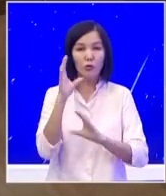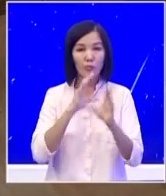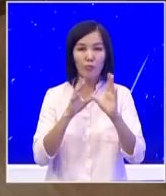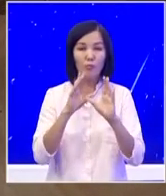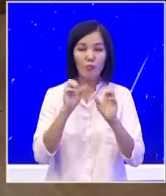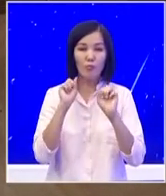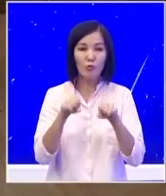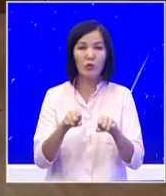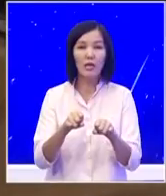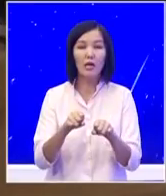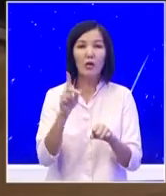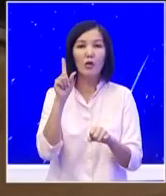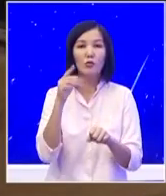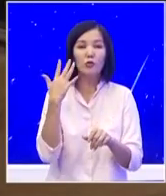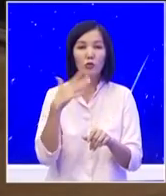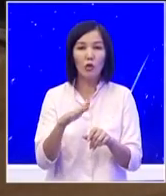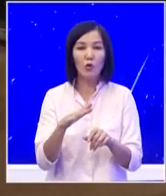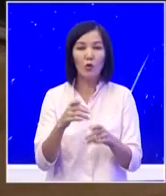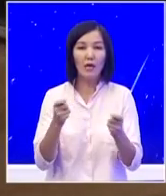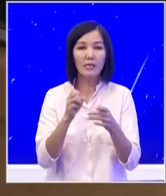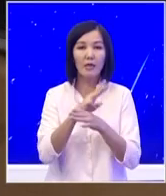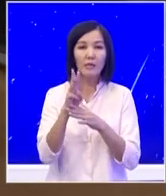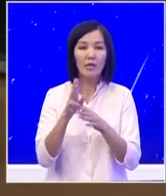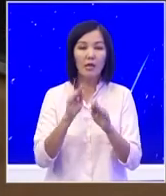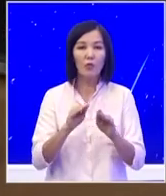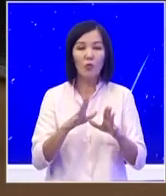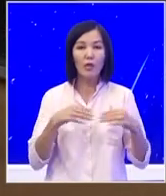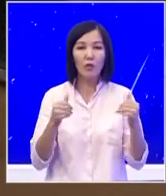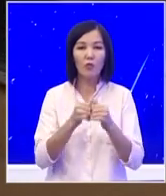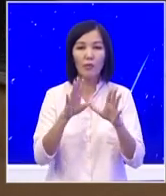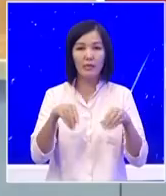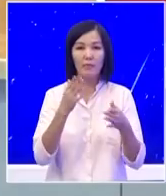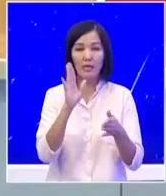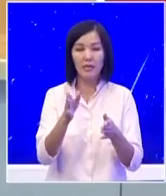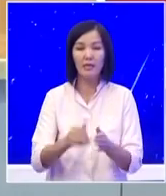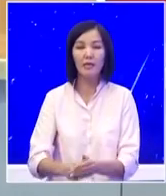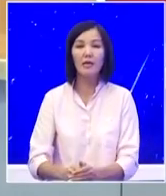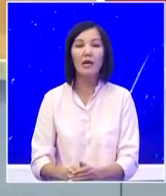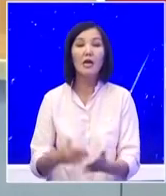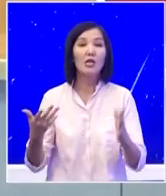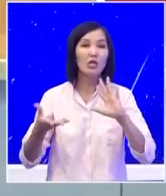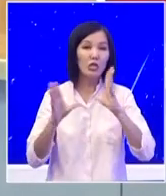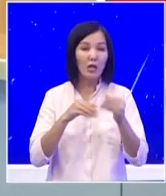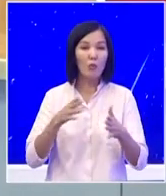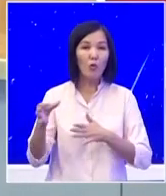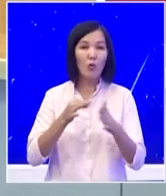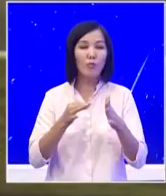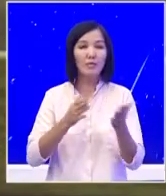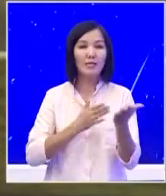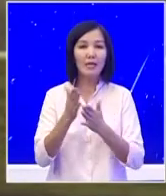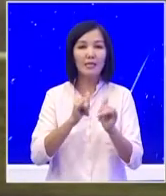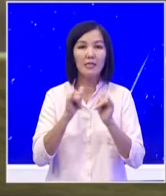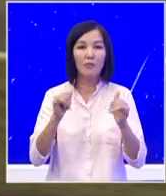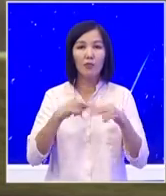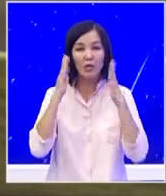жалпы конкурсқа бөлінсе, 150-і аз қамтылған көп балалы отбасы балаларына беріледі. Жалпы облыста білім саласын дамытуға